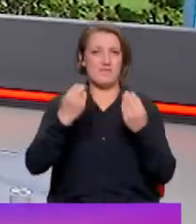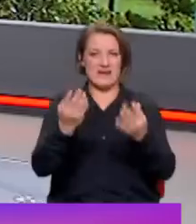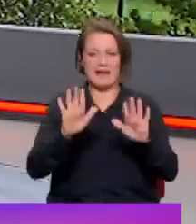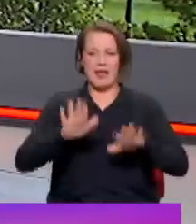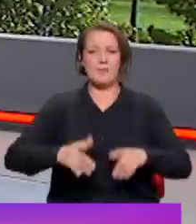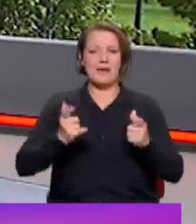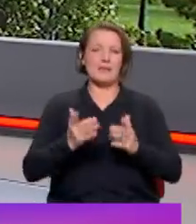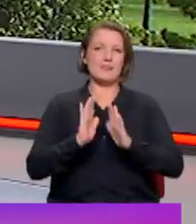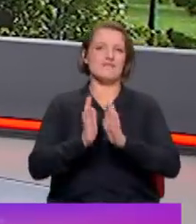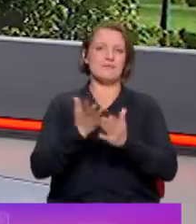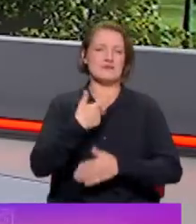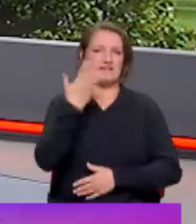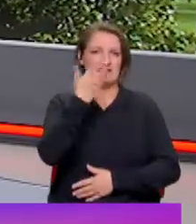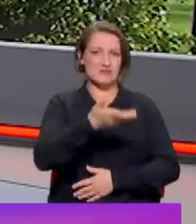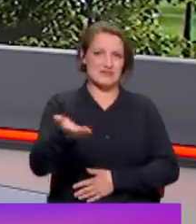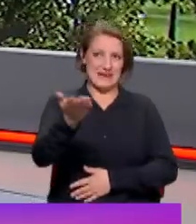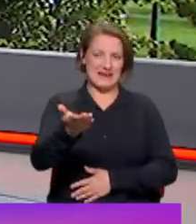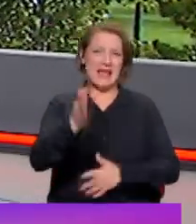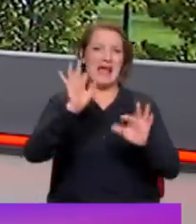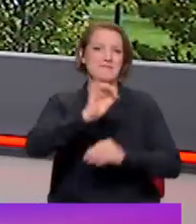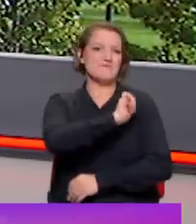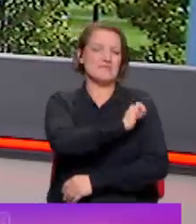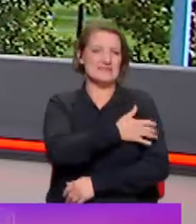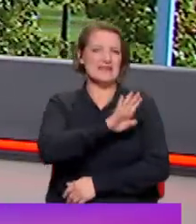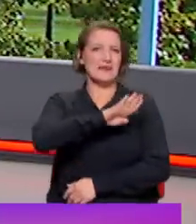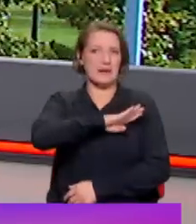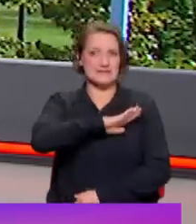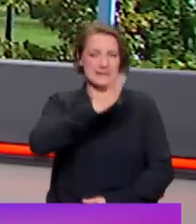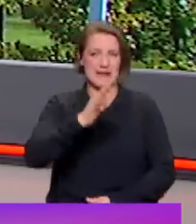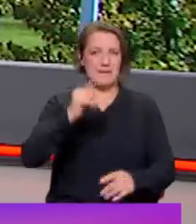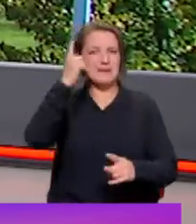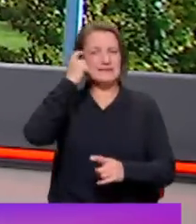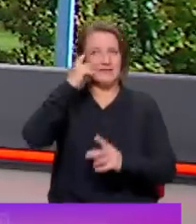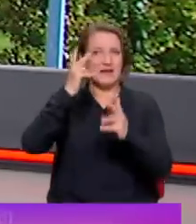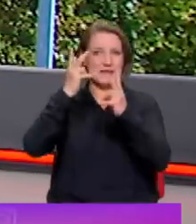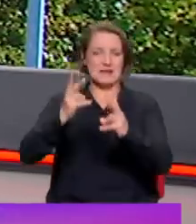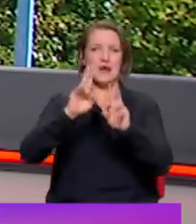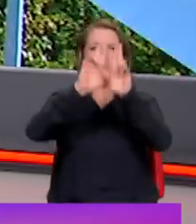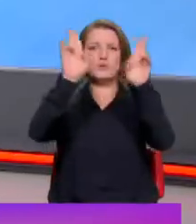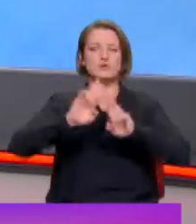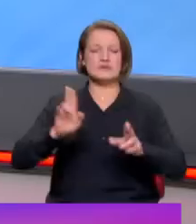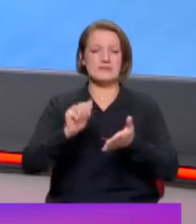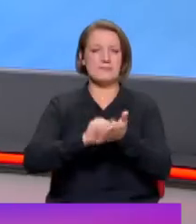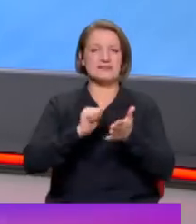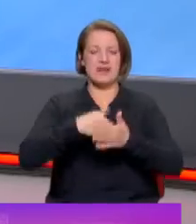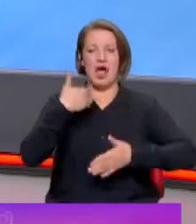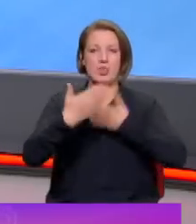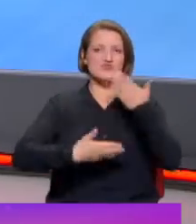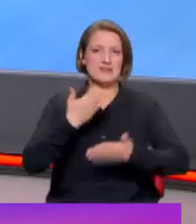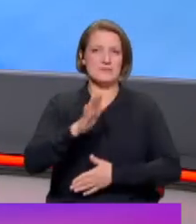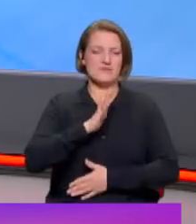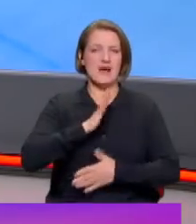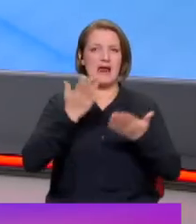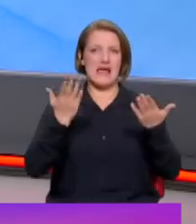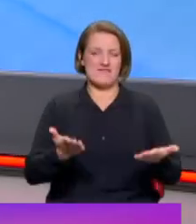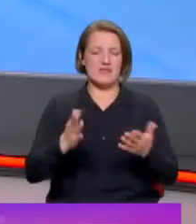devam ediyoruz sevgili izleyenler hem Filistin'den gaz den İsrail cephesinden ve uluslararası basından aktaracak lım var Ve